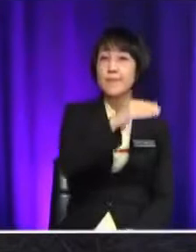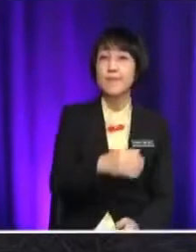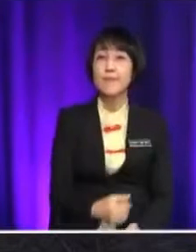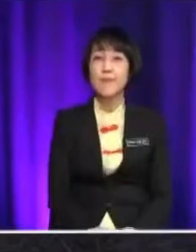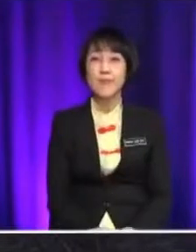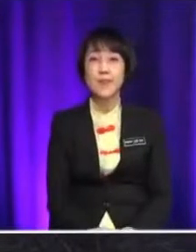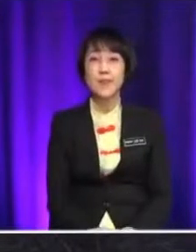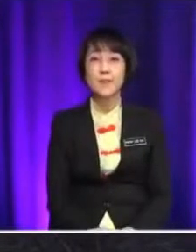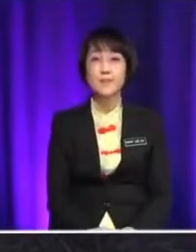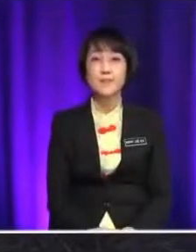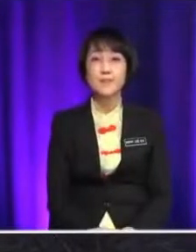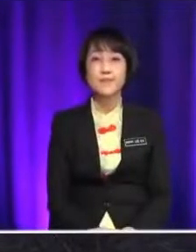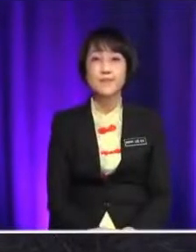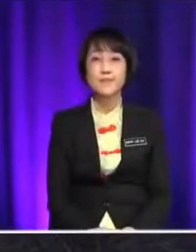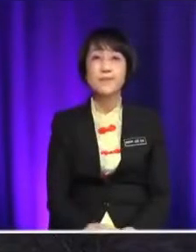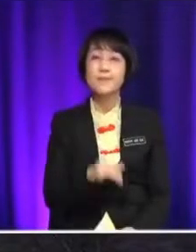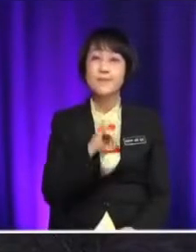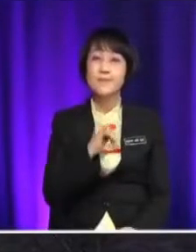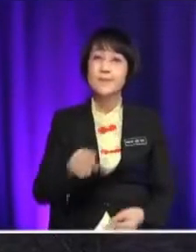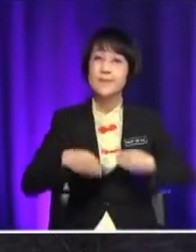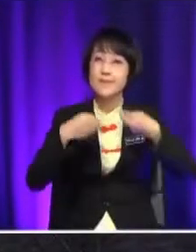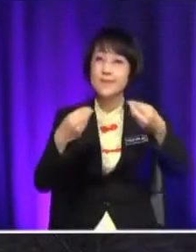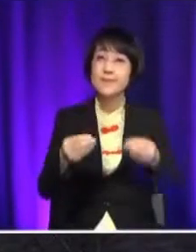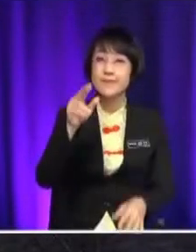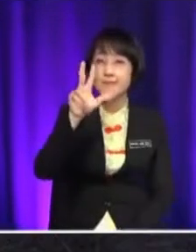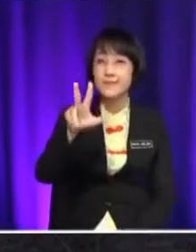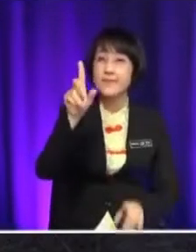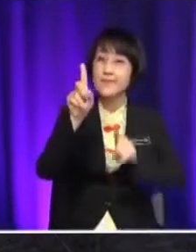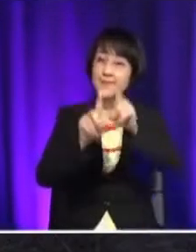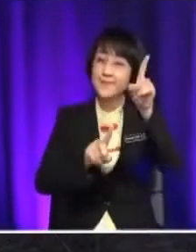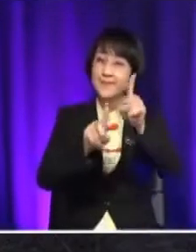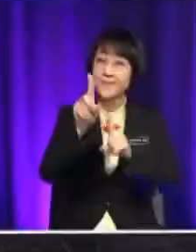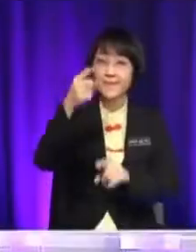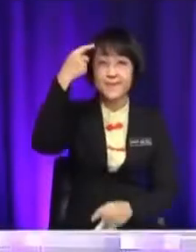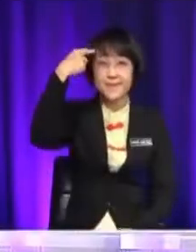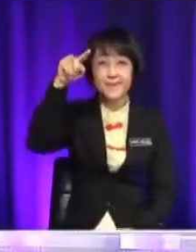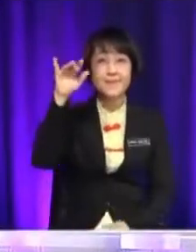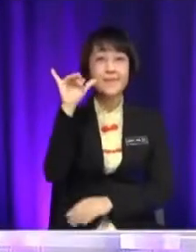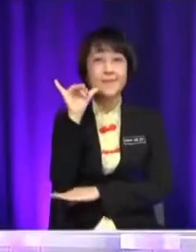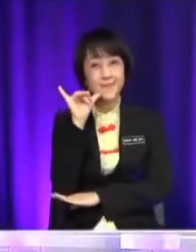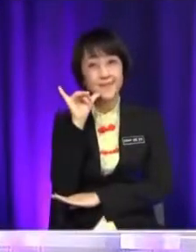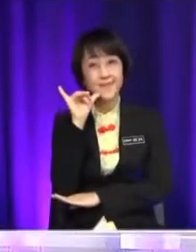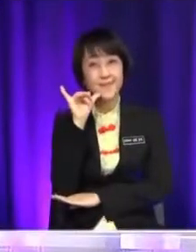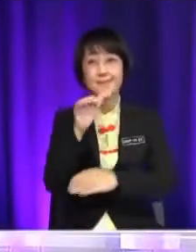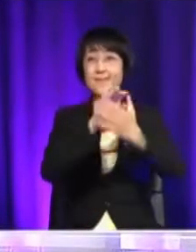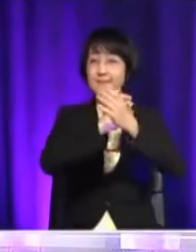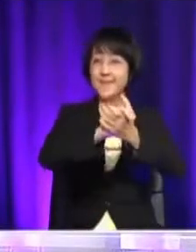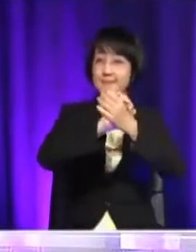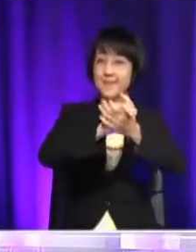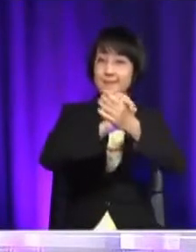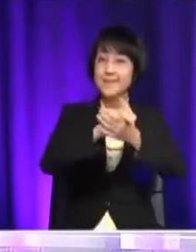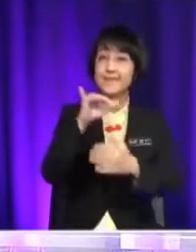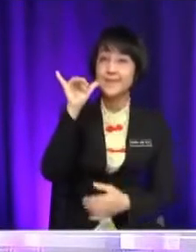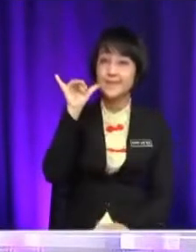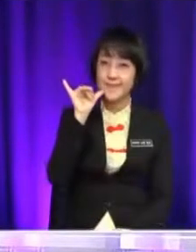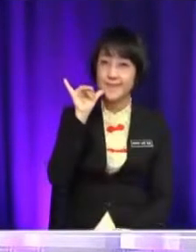saya bagi 3 bintang sahaja. 3 bintang untuk Yus. Apa pun tanya baik. Yus, kita